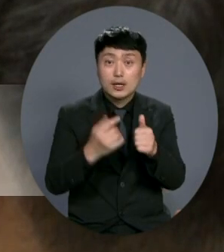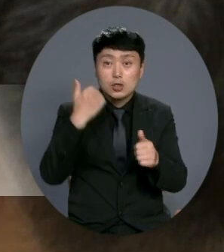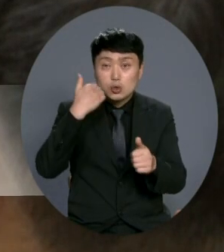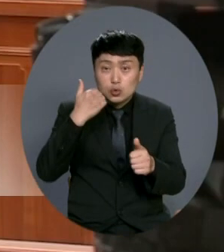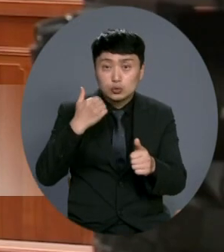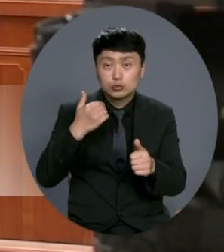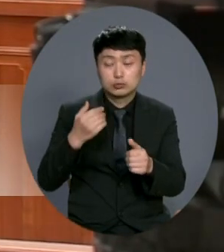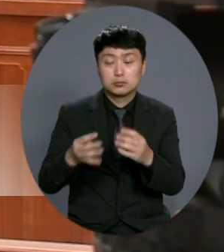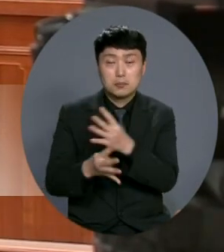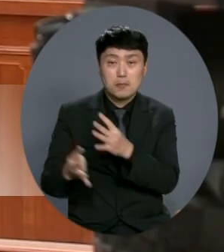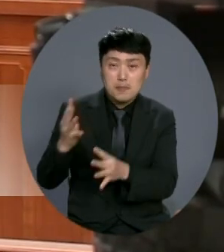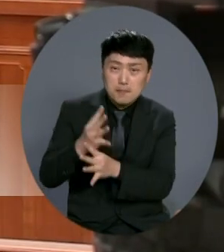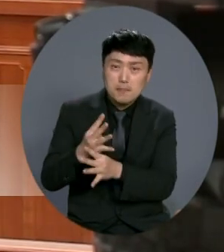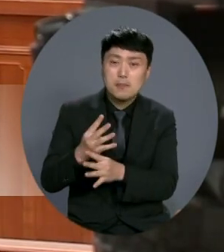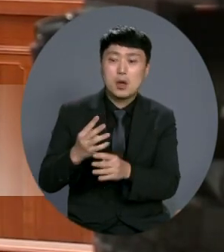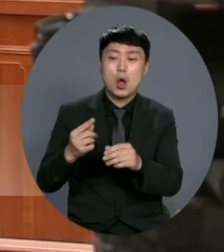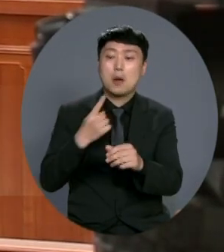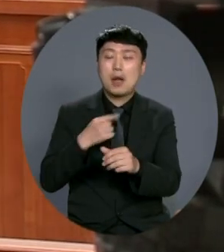조경태국회의원